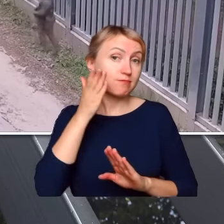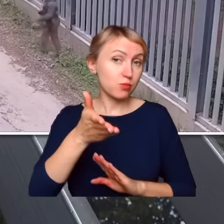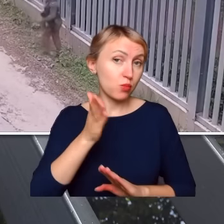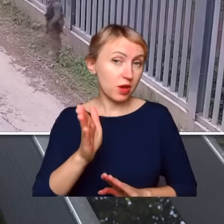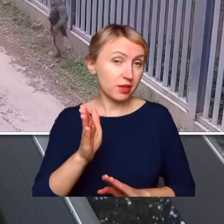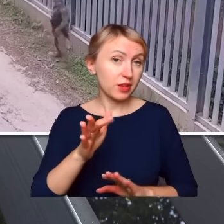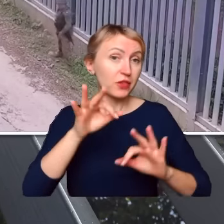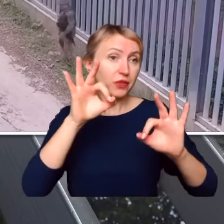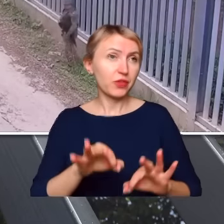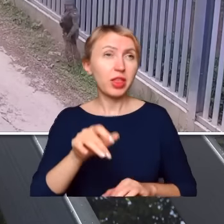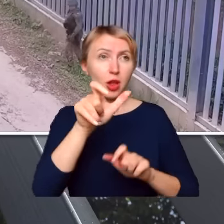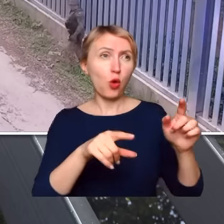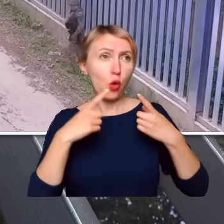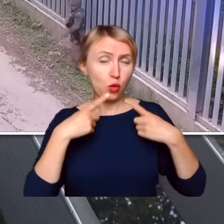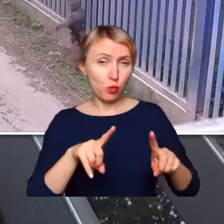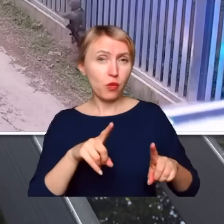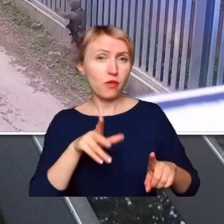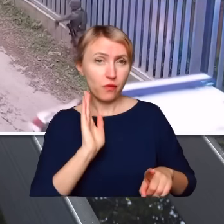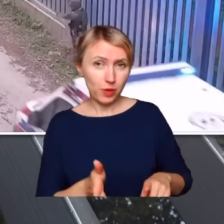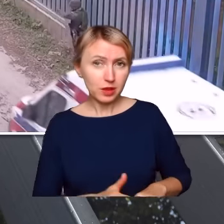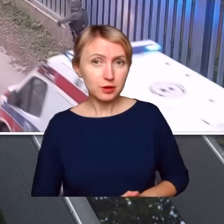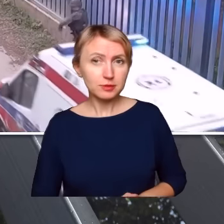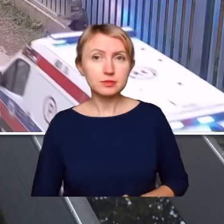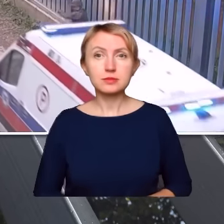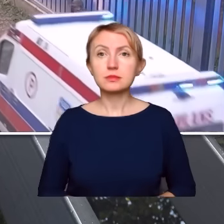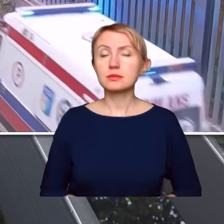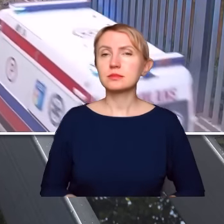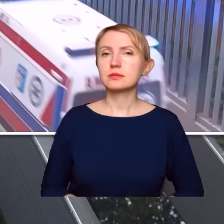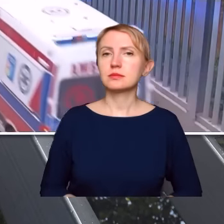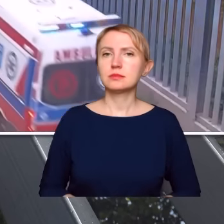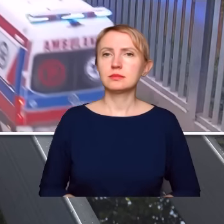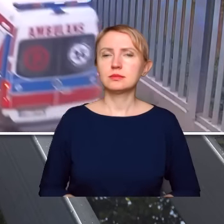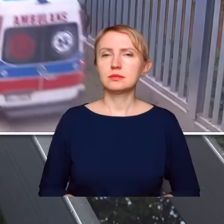takiej sytuacji będą musieli się przed sądem tłumaczyć?